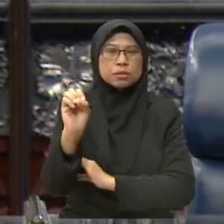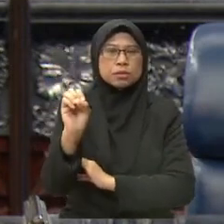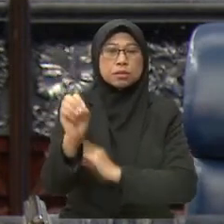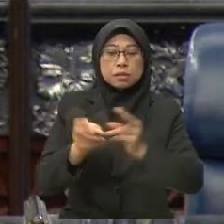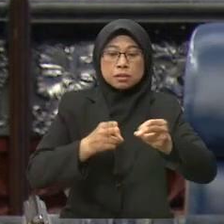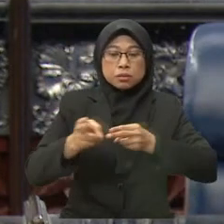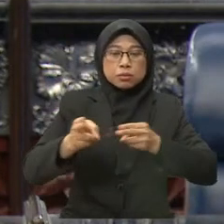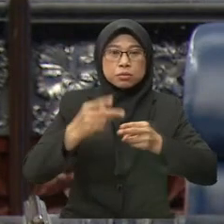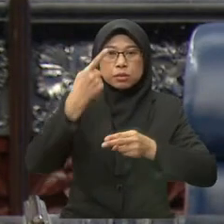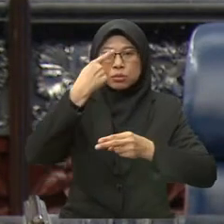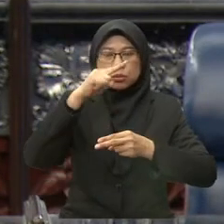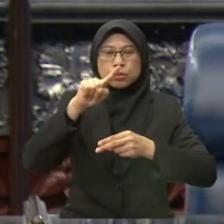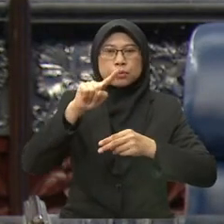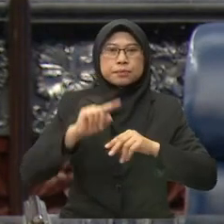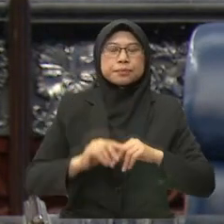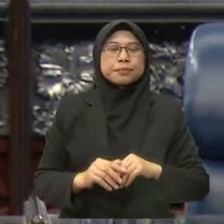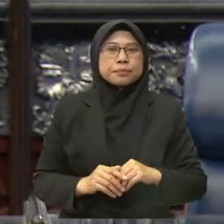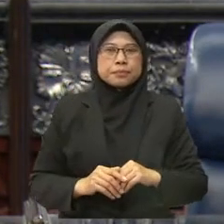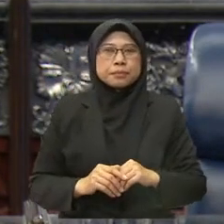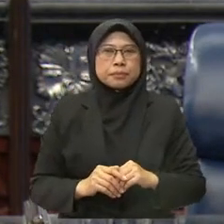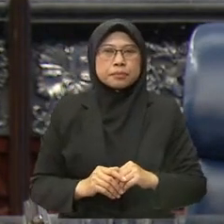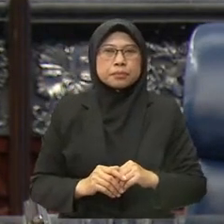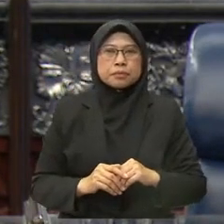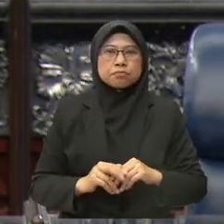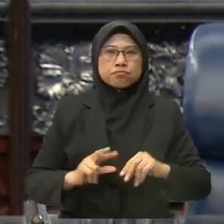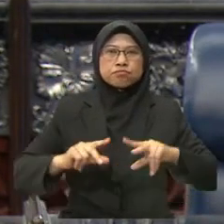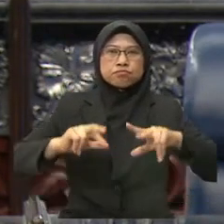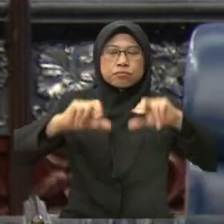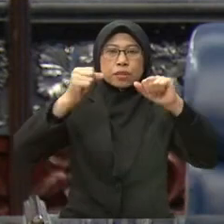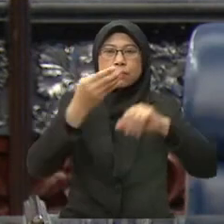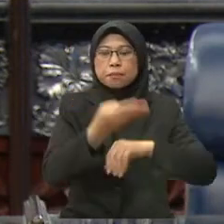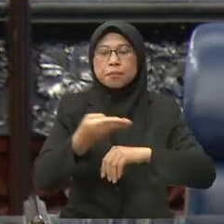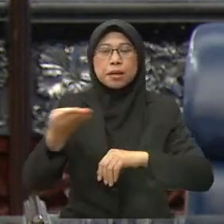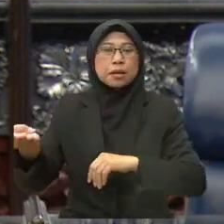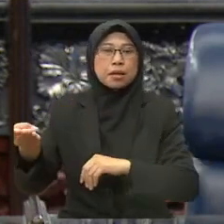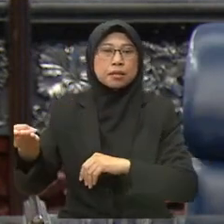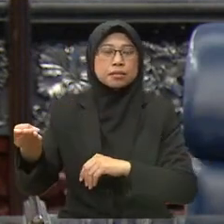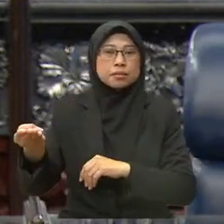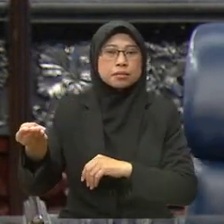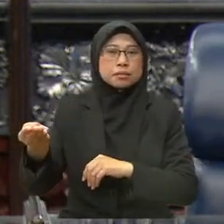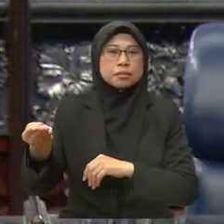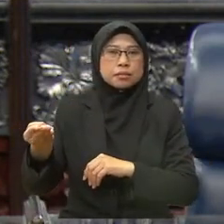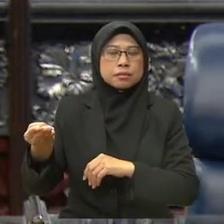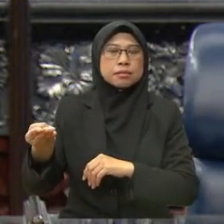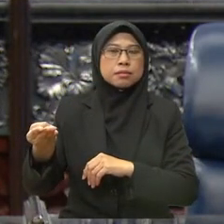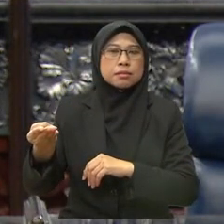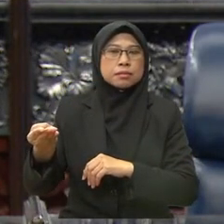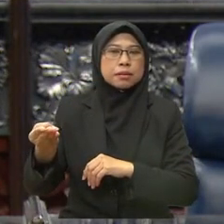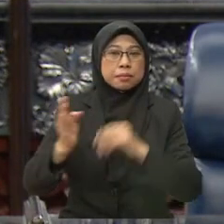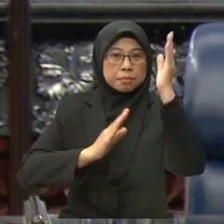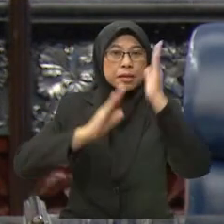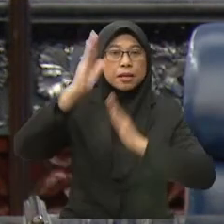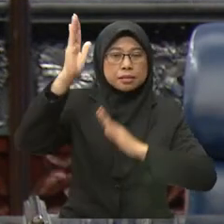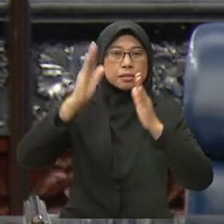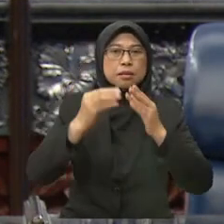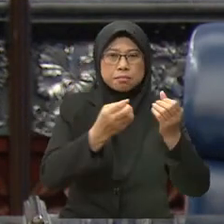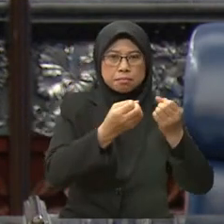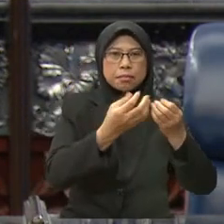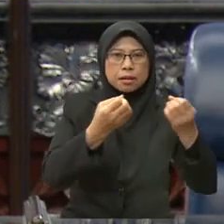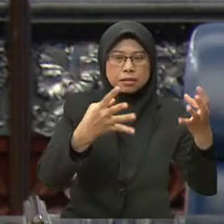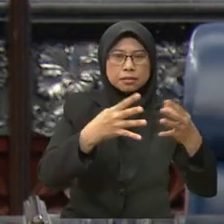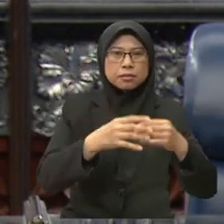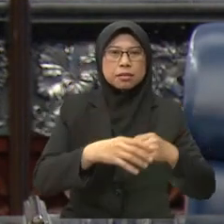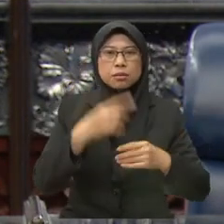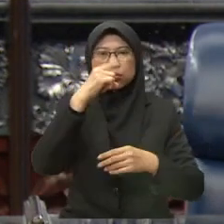usaha untuk menambah lagi barangan tempatan supaya rakyat membeli barangan tempatan itu perlu terus